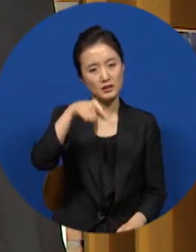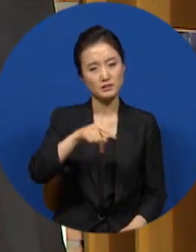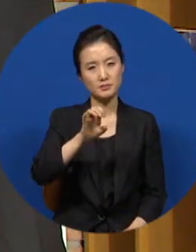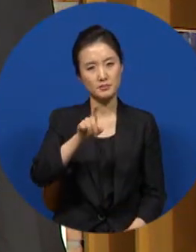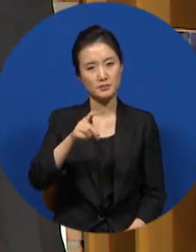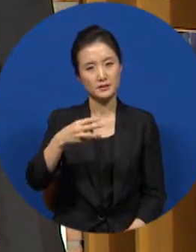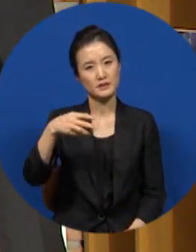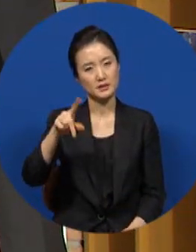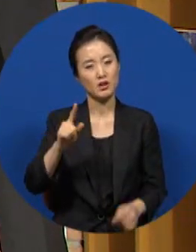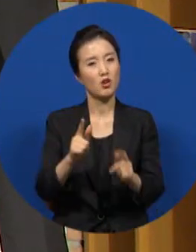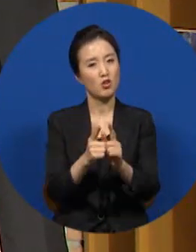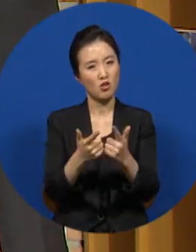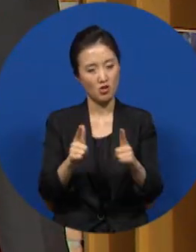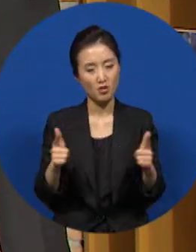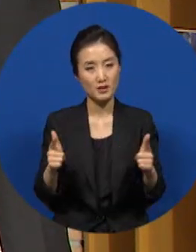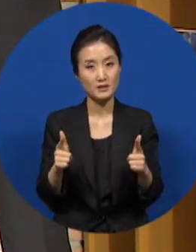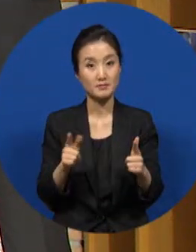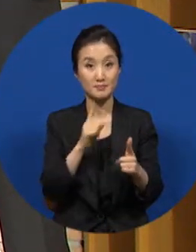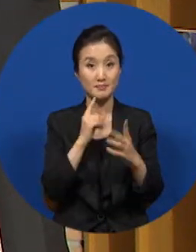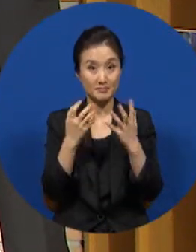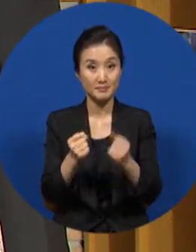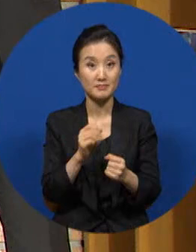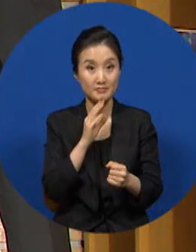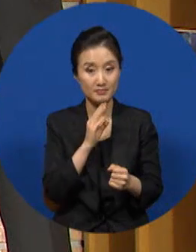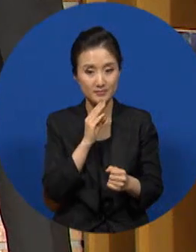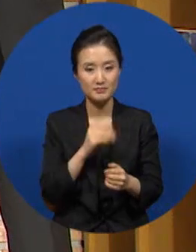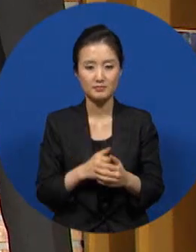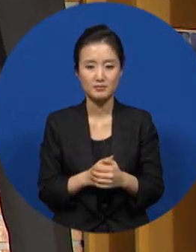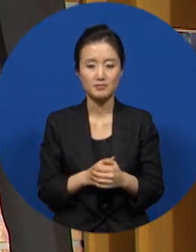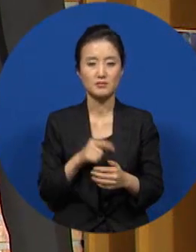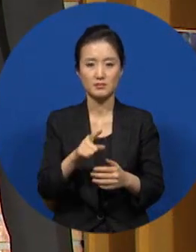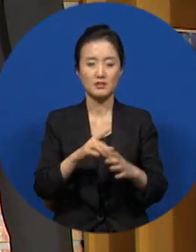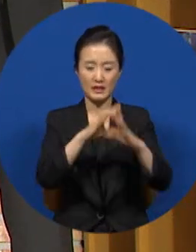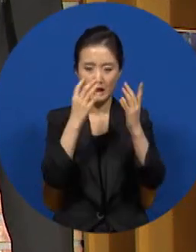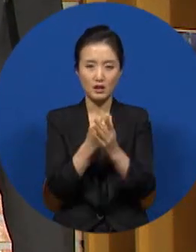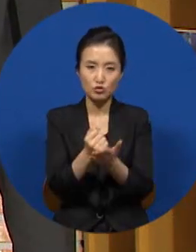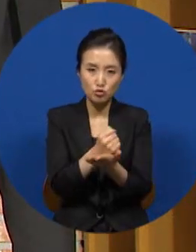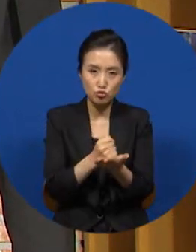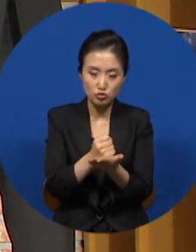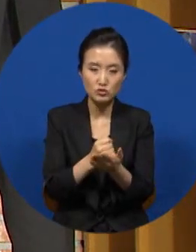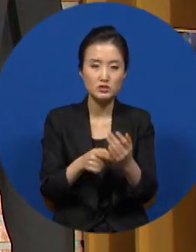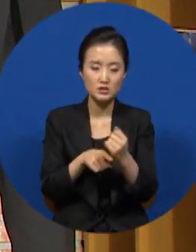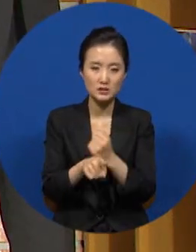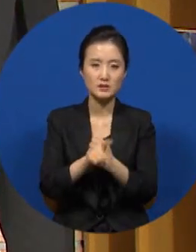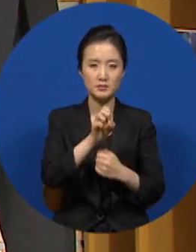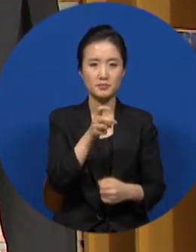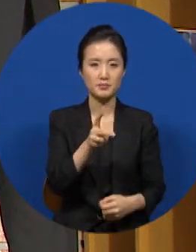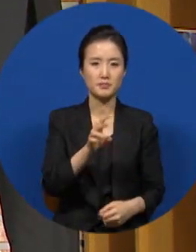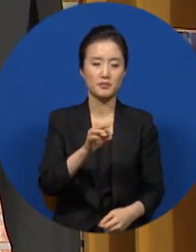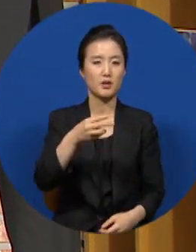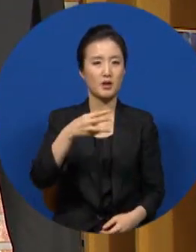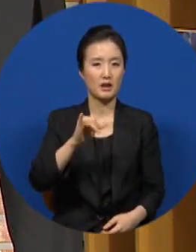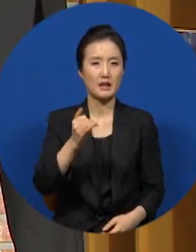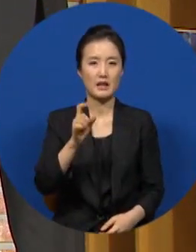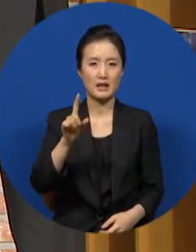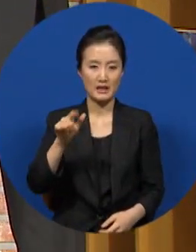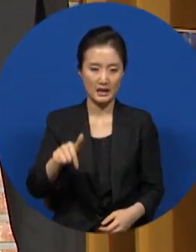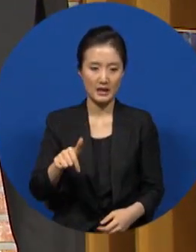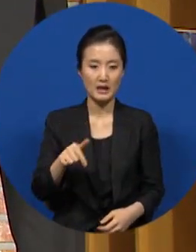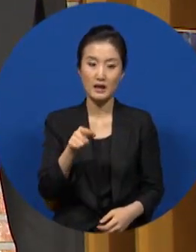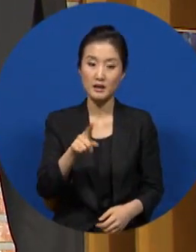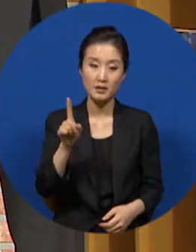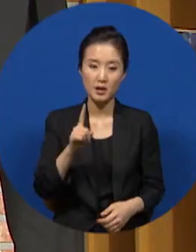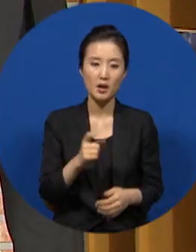되면은 새해 신수 보고 뭐 토정비극을 보고 하지 않습니까? 이게 명리학이라고 합니다. 명의 이치를 연구하는 건데 엄밀히 얘기해서 명과